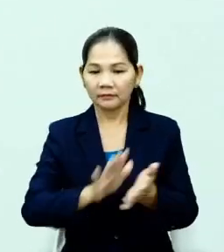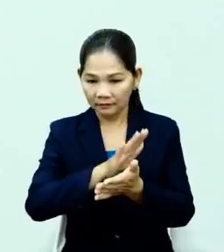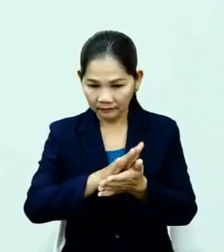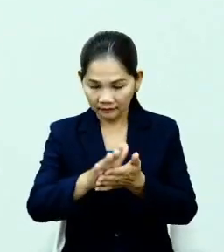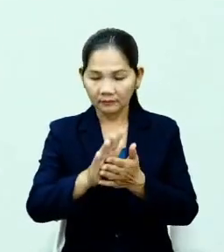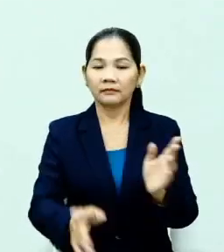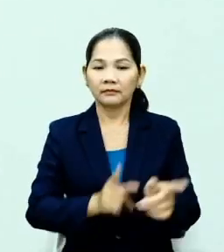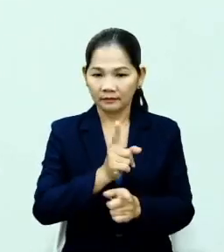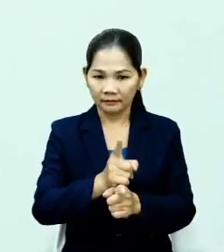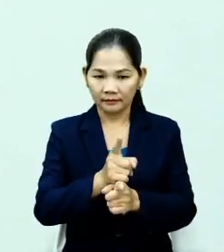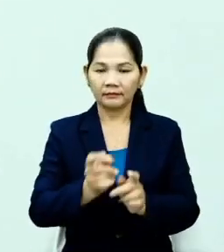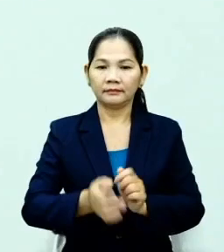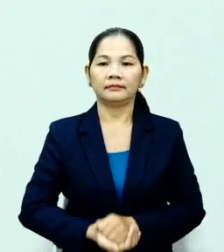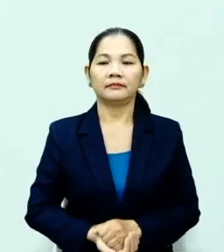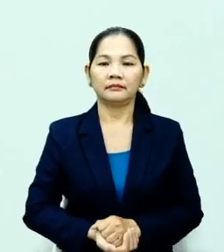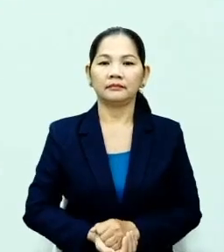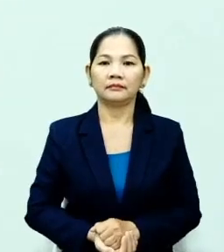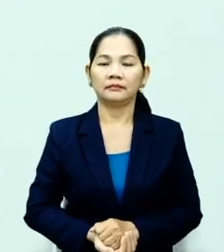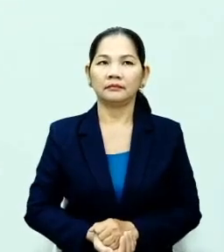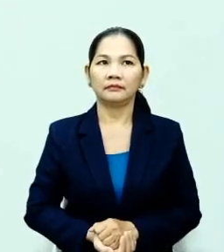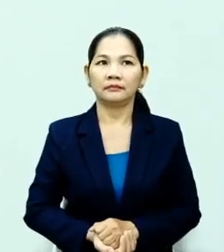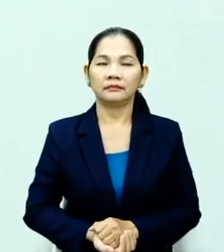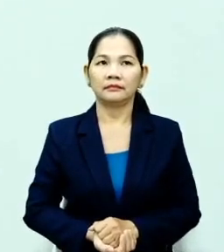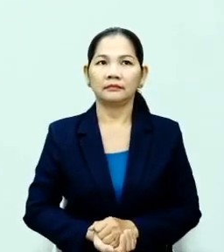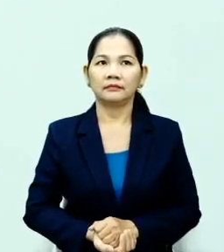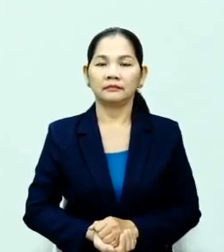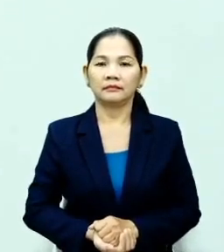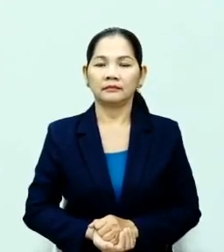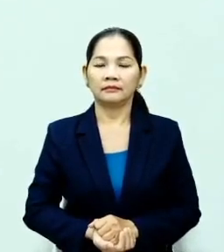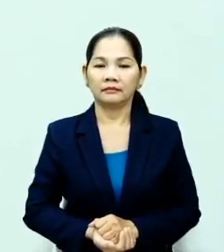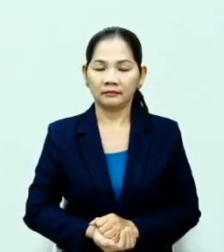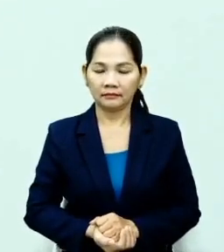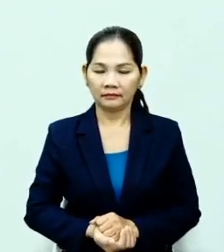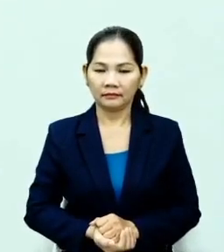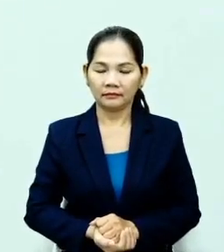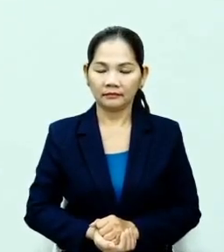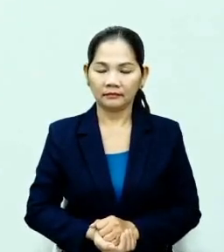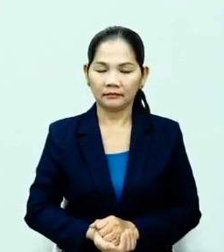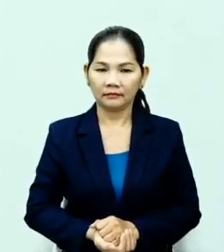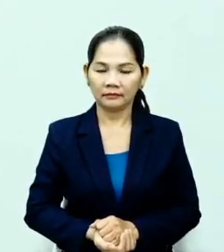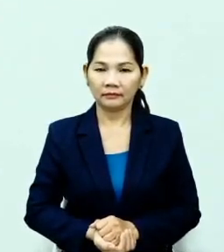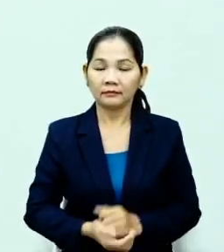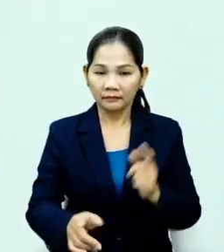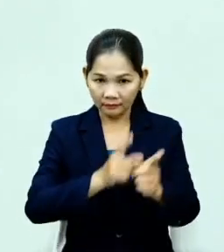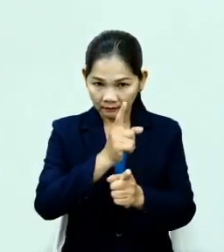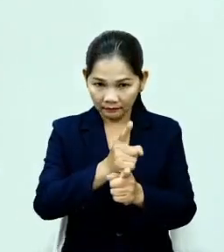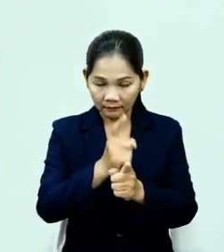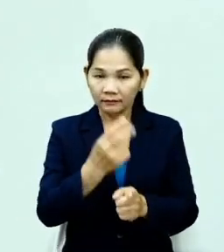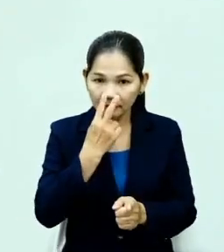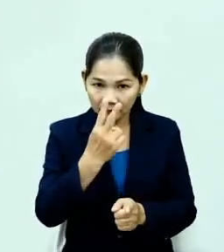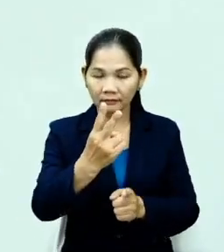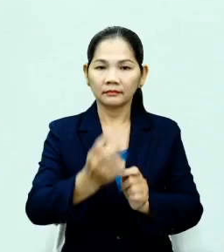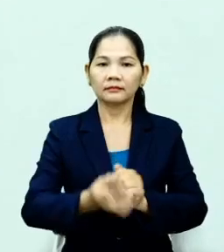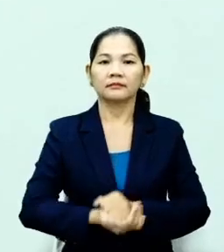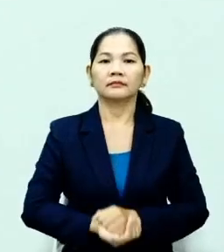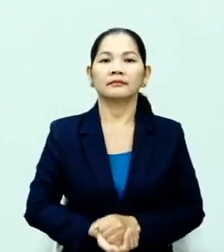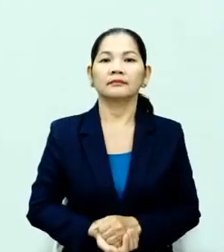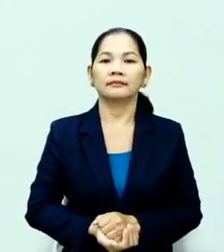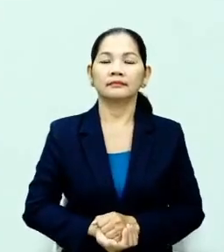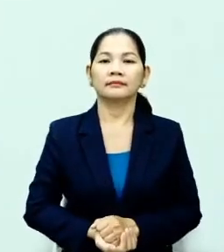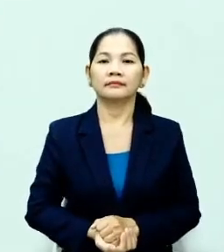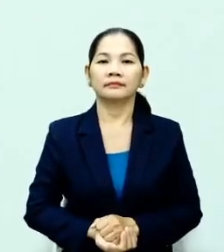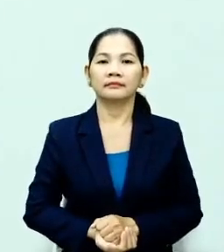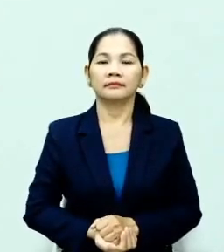xa trầm trời hai rừng nè. Chà, pi phái mặt cả. Chà, trầm trời tới con mơ mơ.